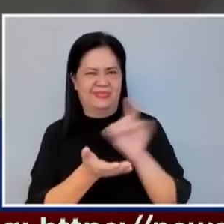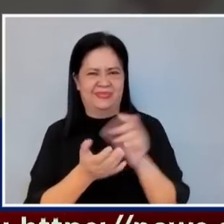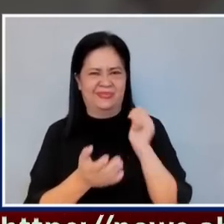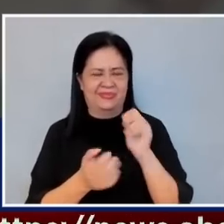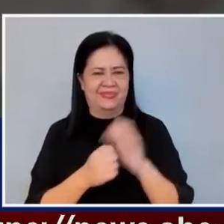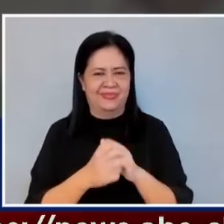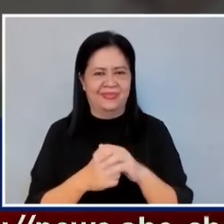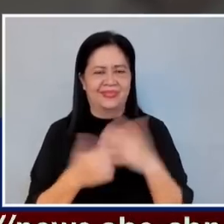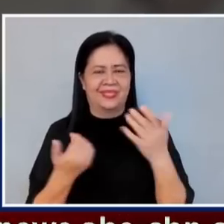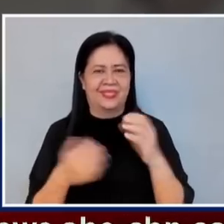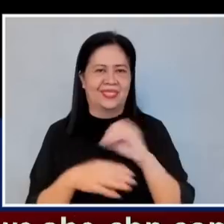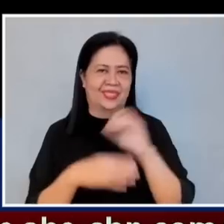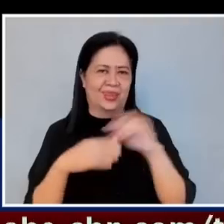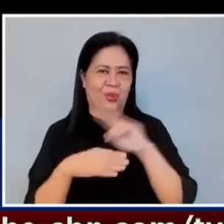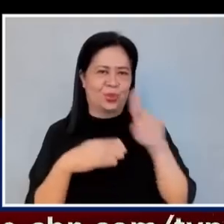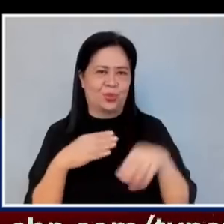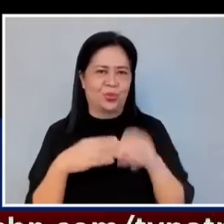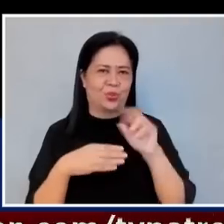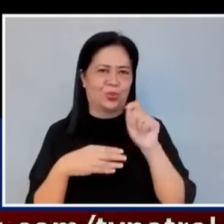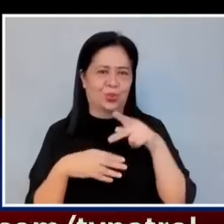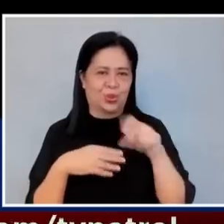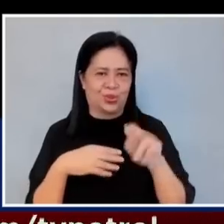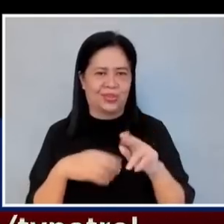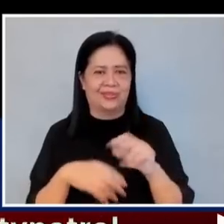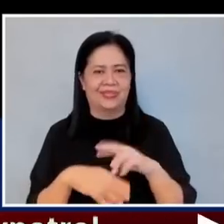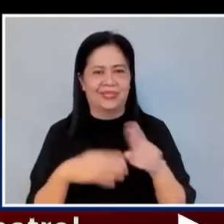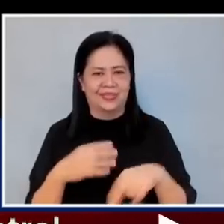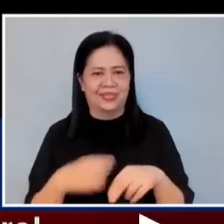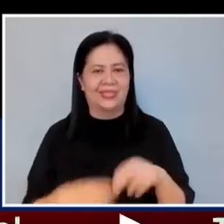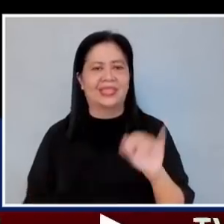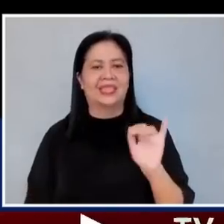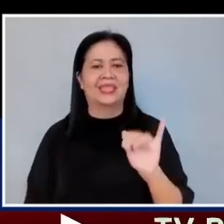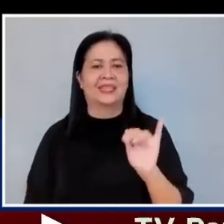output. Alakang, parang wala ka, parang gano'n ang gusto niya sabihin.